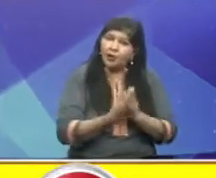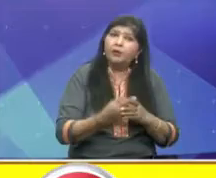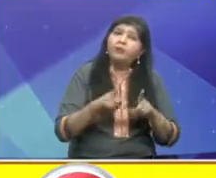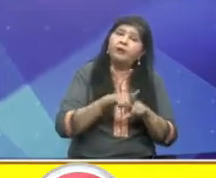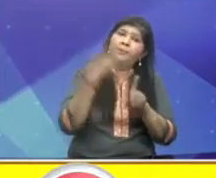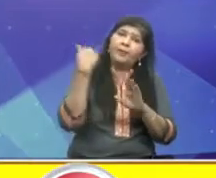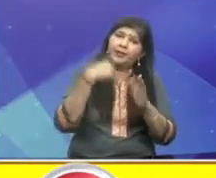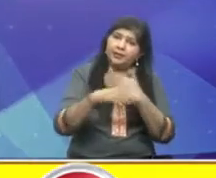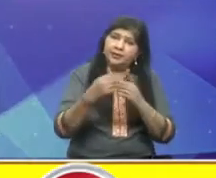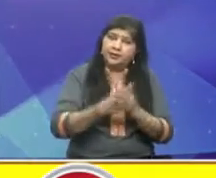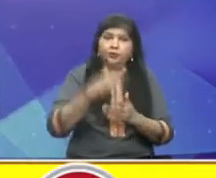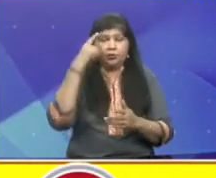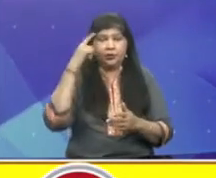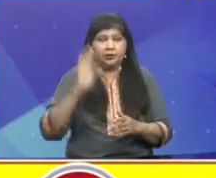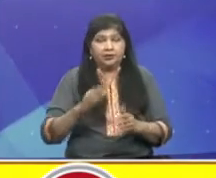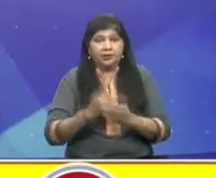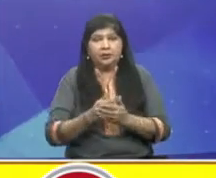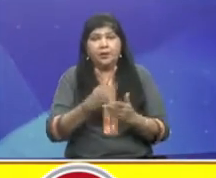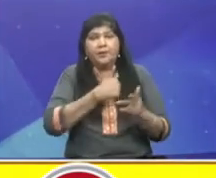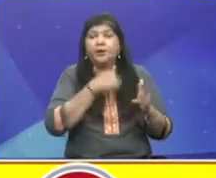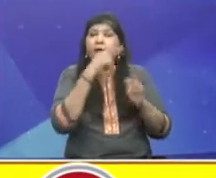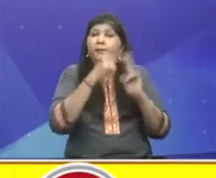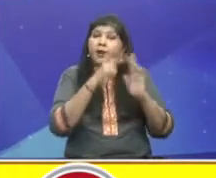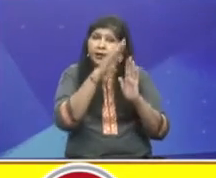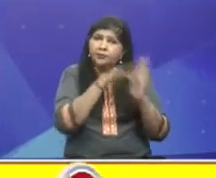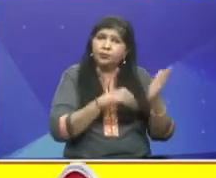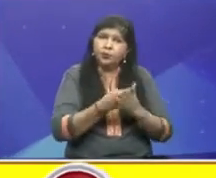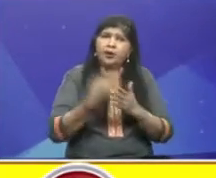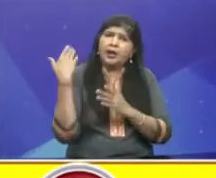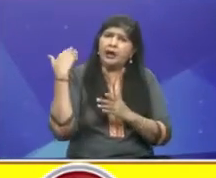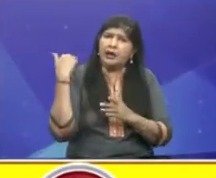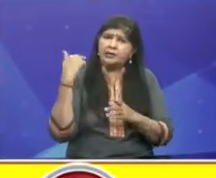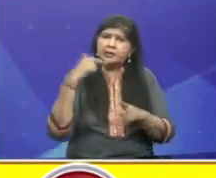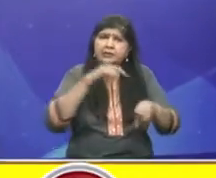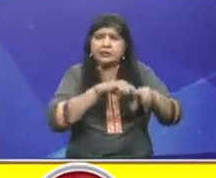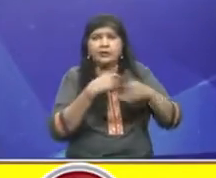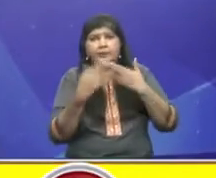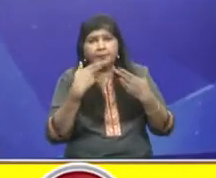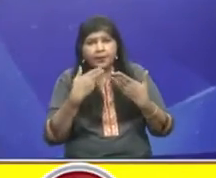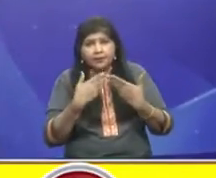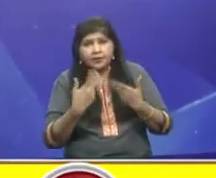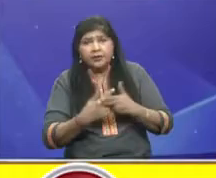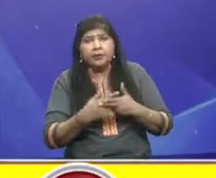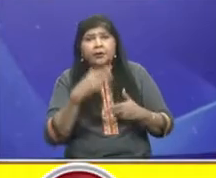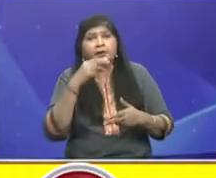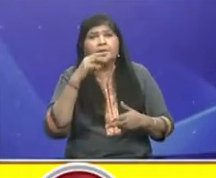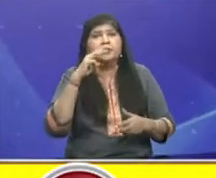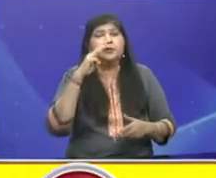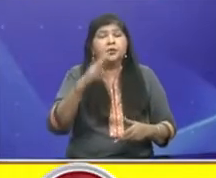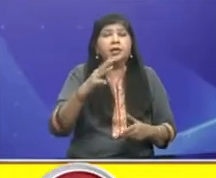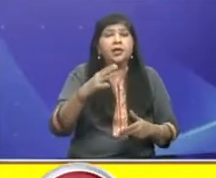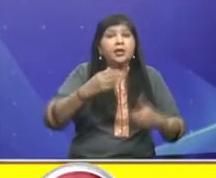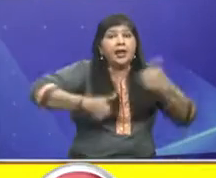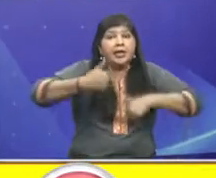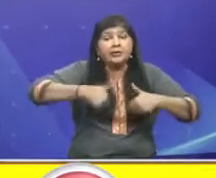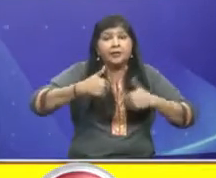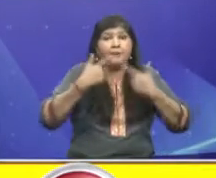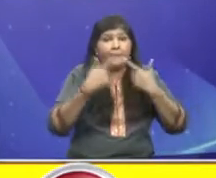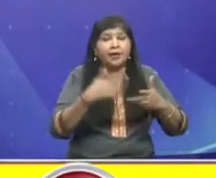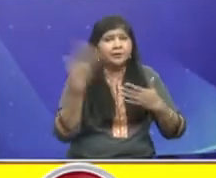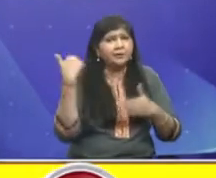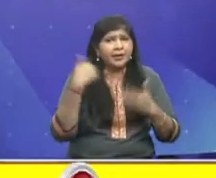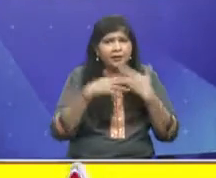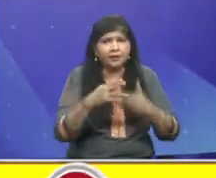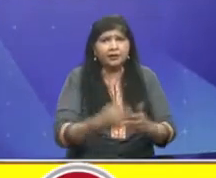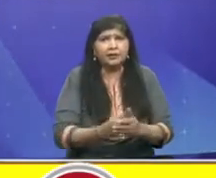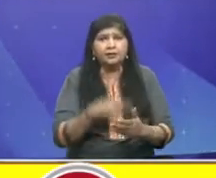आपको ध्यान होगा, मन की बात के पिछले एपिसोड्स के दौरान मैंने 3 प्रतियोगिताओं का उल्लेख किया